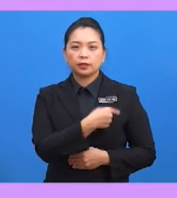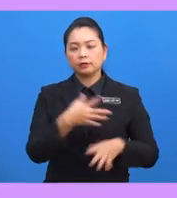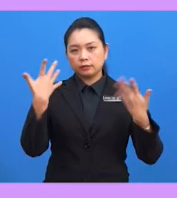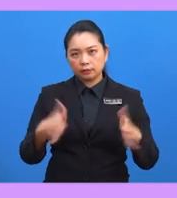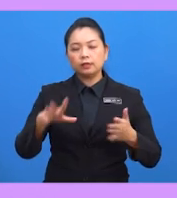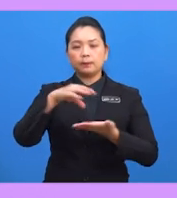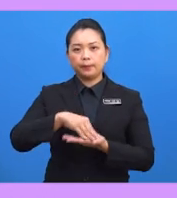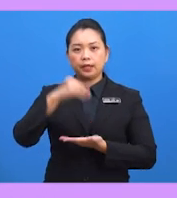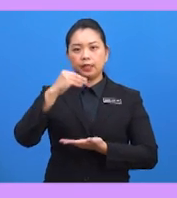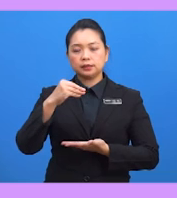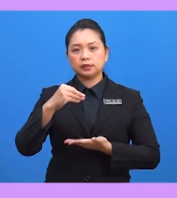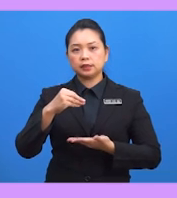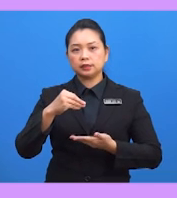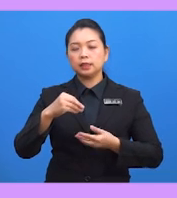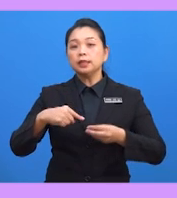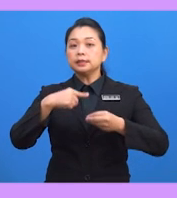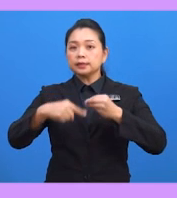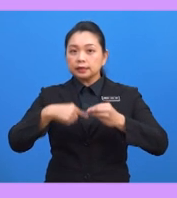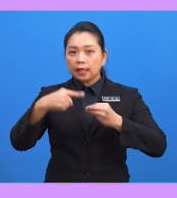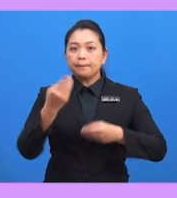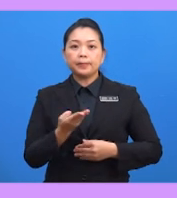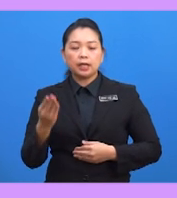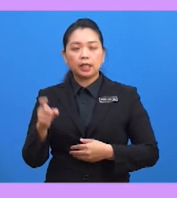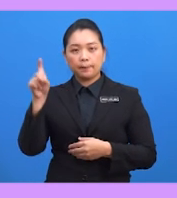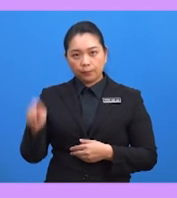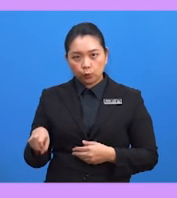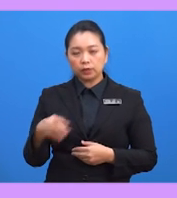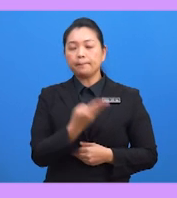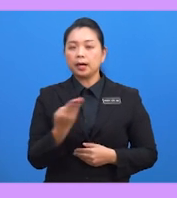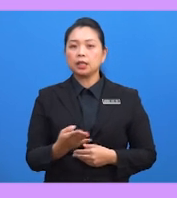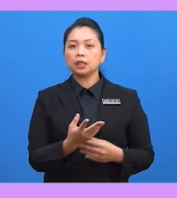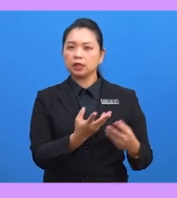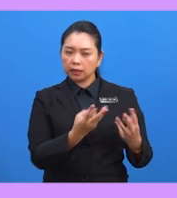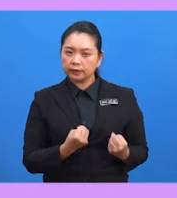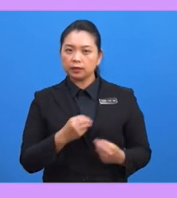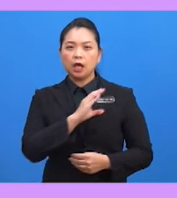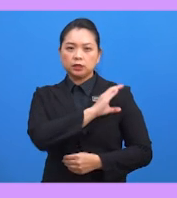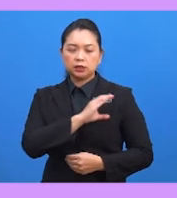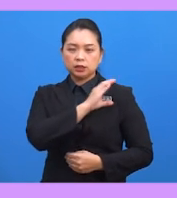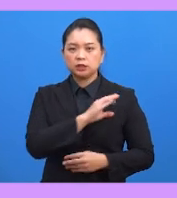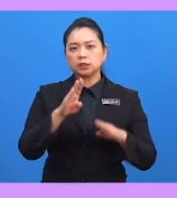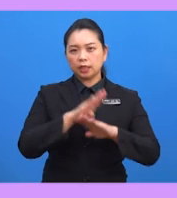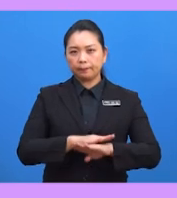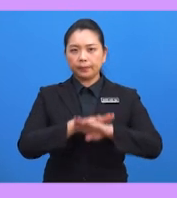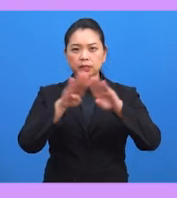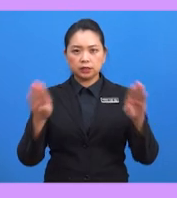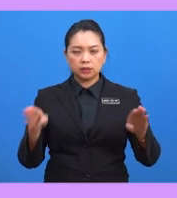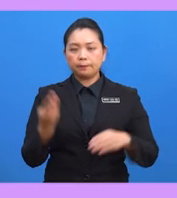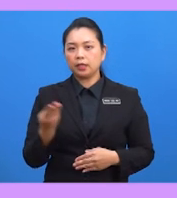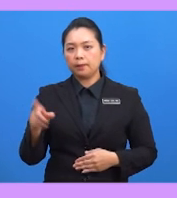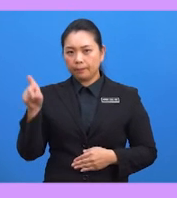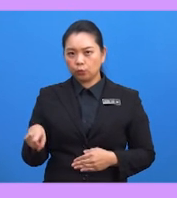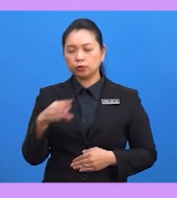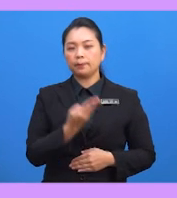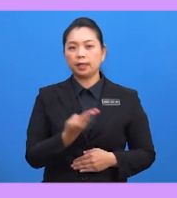Kita telah mempelajari tentang barang keperluan dan barang kehendak. Ciri-ciri yang membezakan barang keperluan dan barang